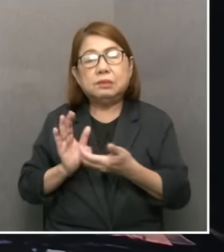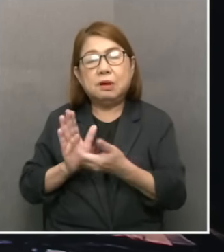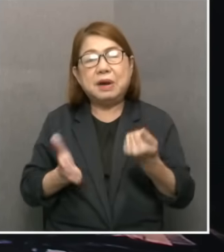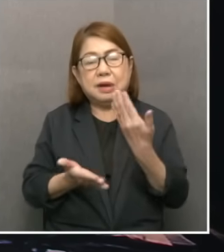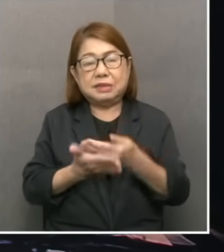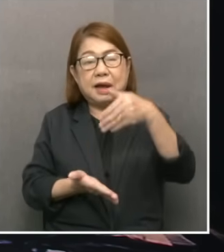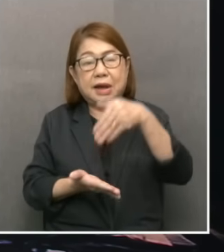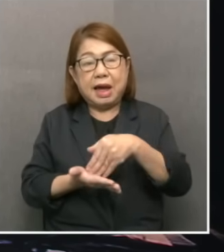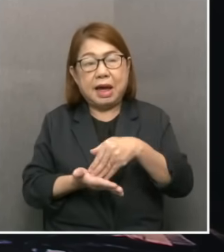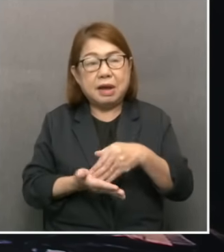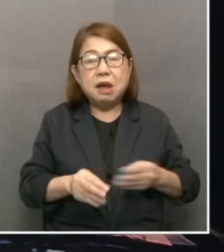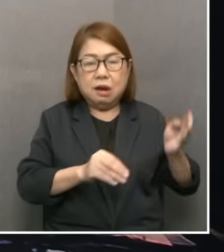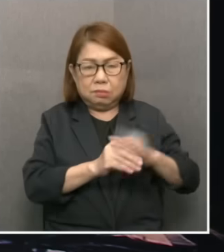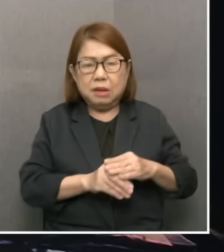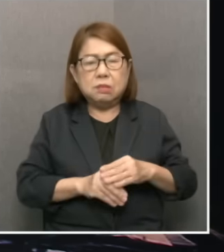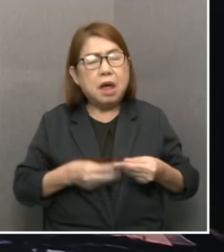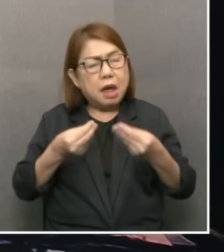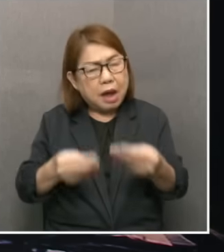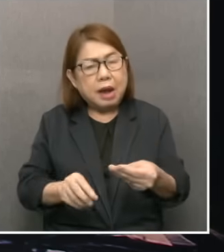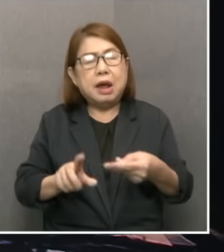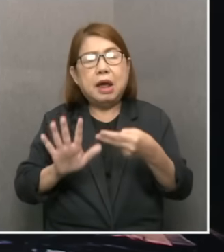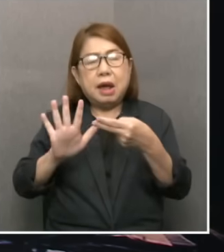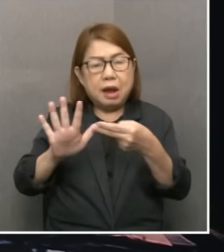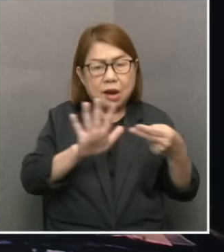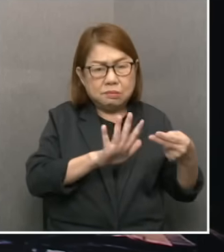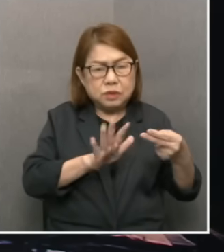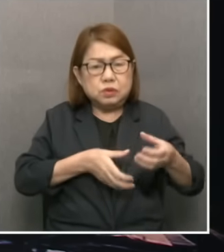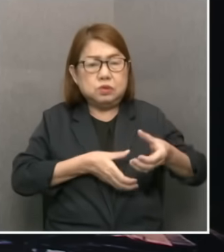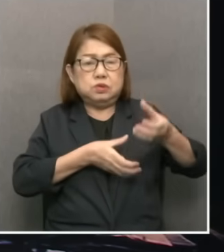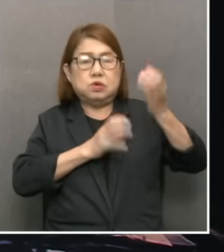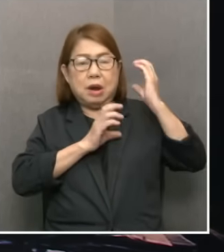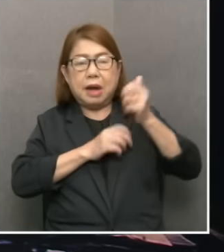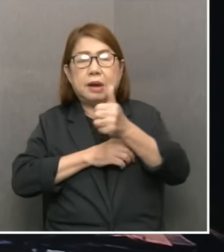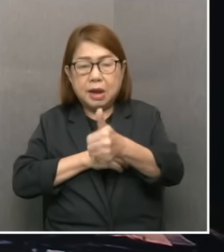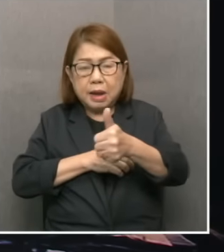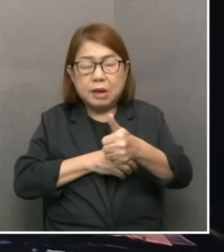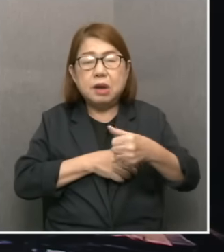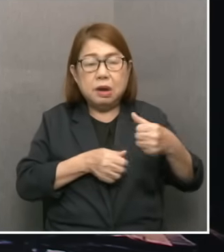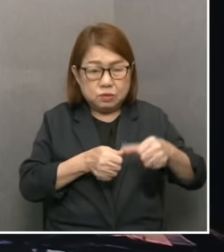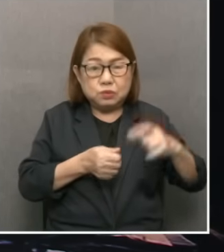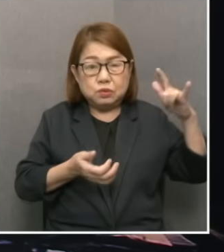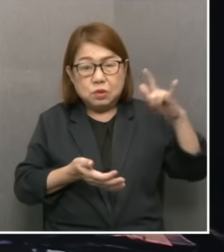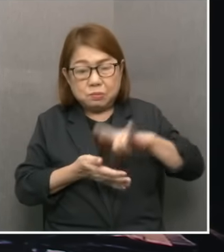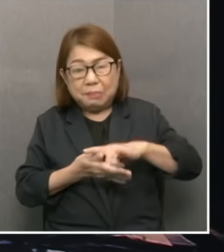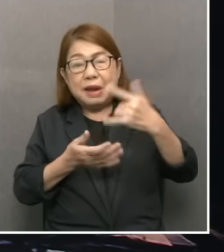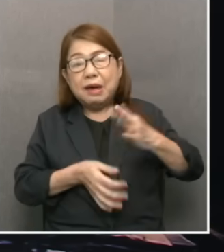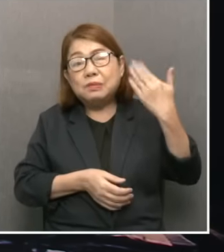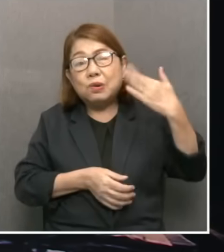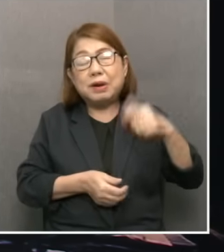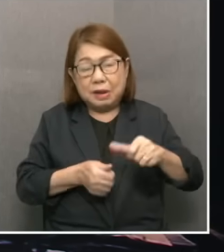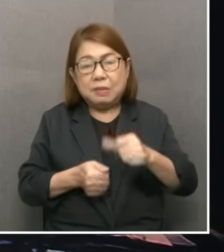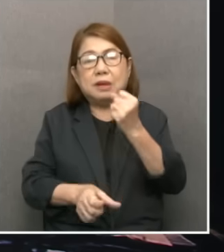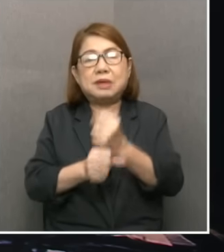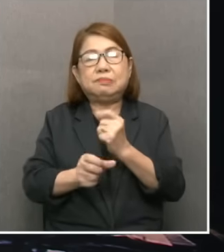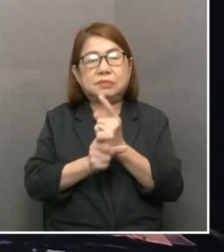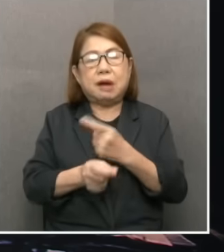50,000บาทและยอดนี้มีผลย้อนหลังด้วยนะคะสำหรับแรงงานไทยในอิสราเอลที่เดินทางกลับมาก่อนหน้านี้ก็สามารถเข้านโยบาย